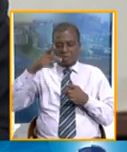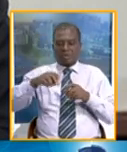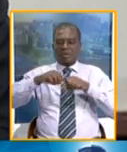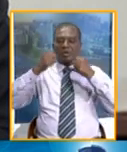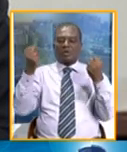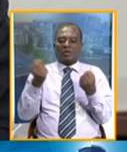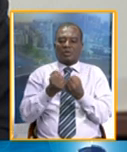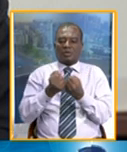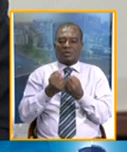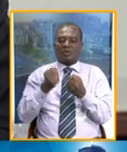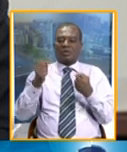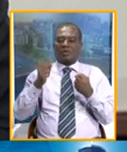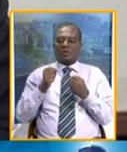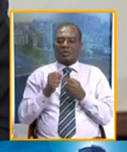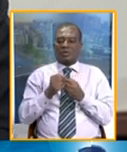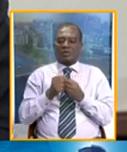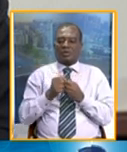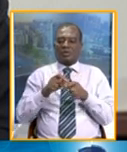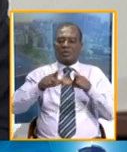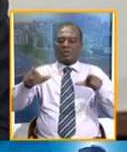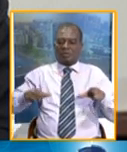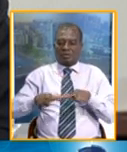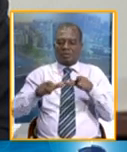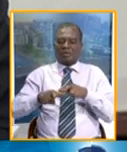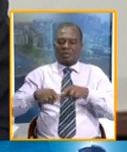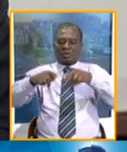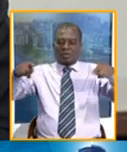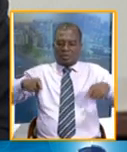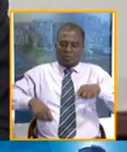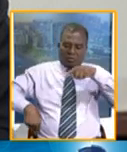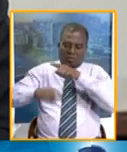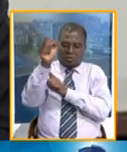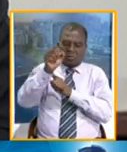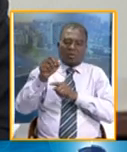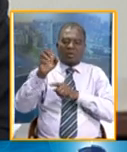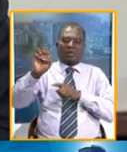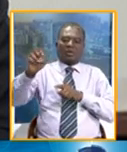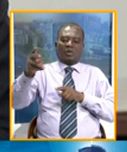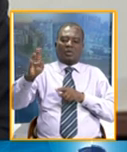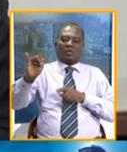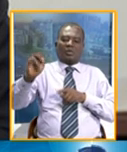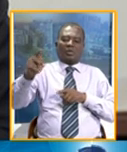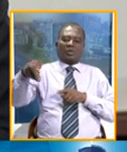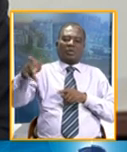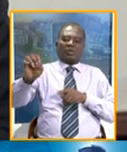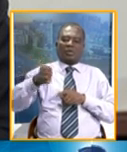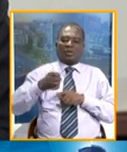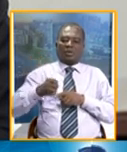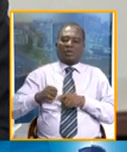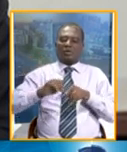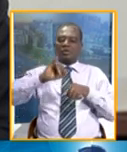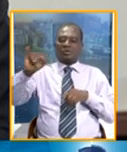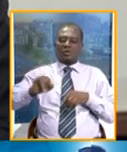suivies d'animations artistiques. Lieu, stade des Bimpés. Jeudi 18 mars 2021, de